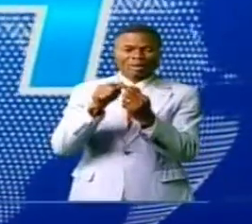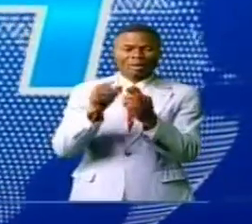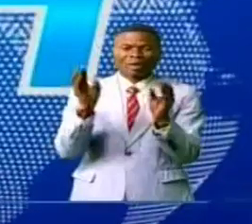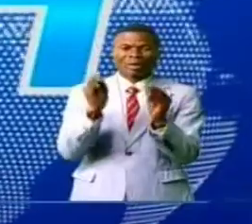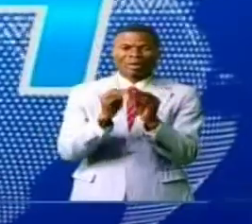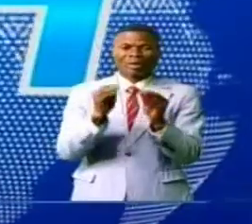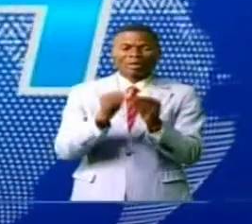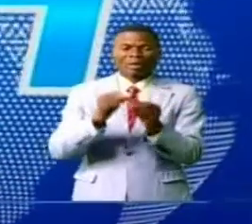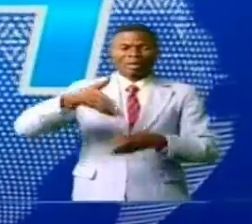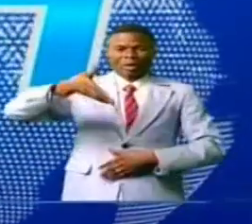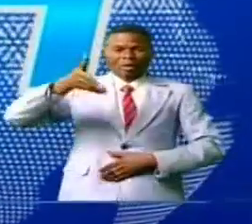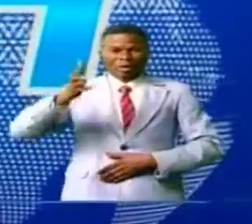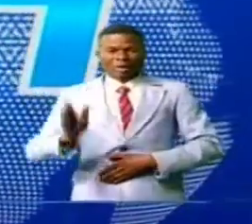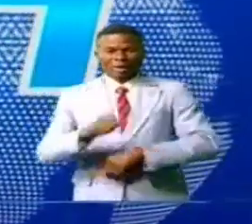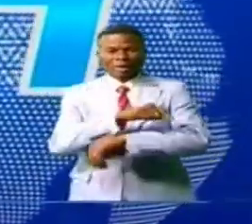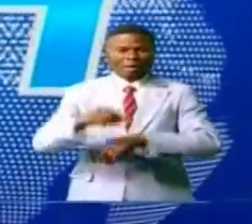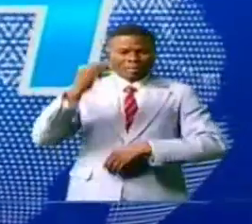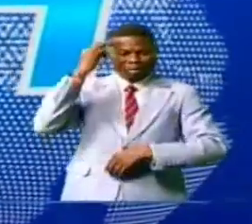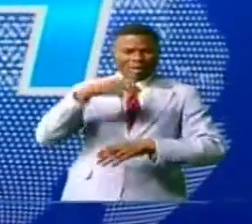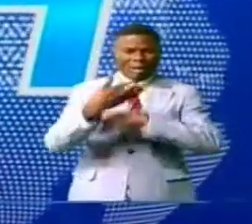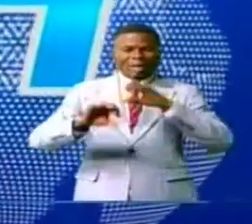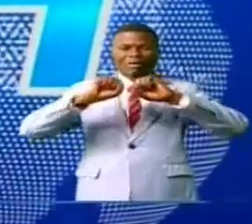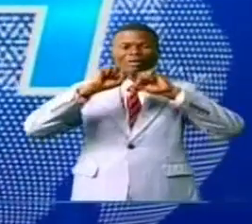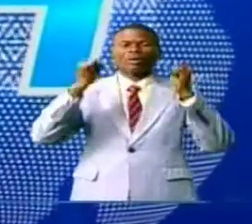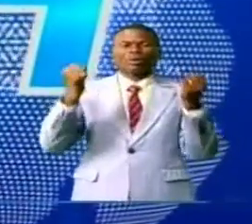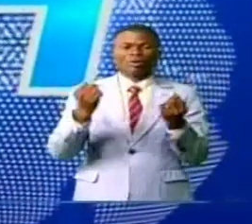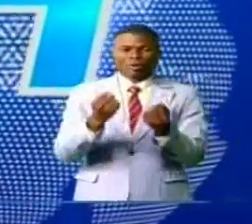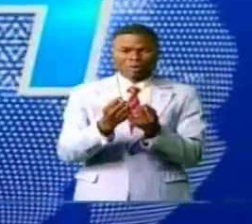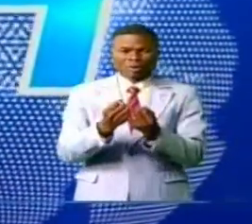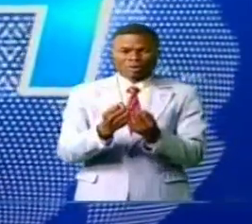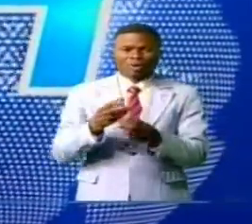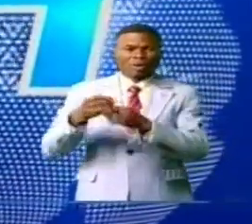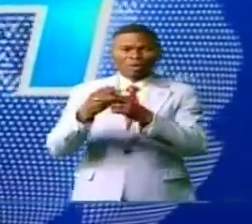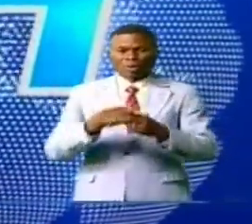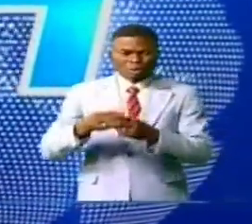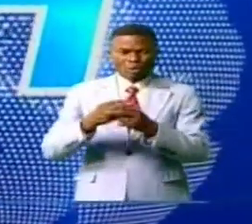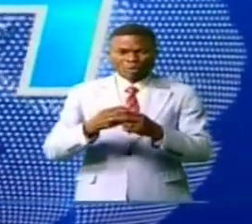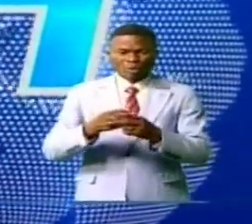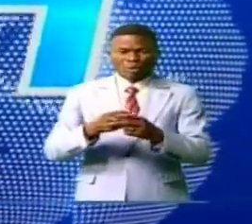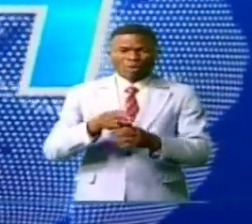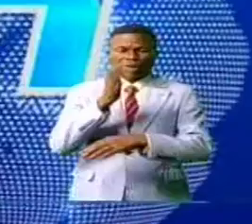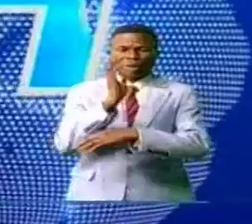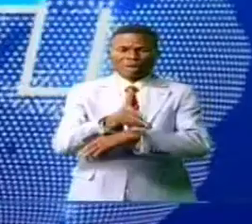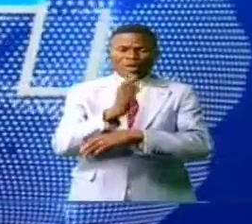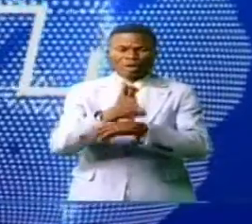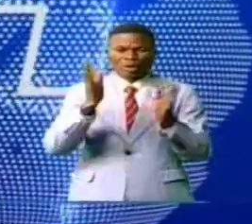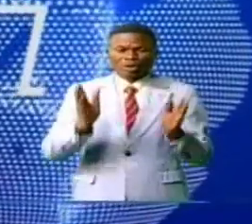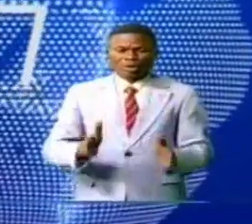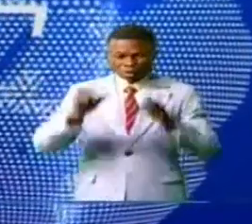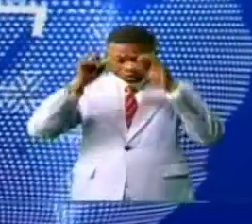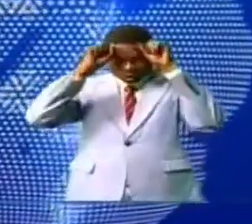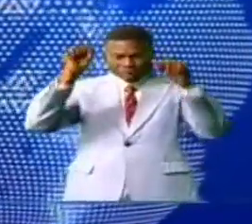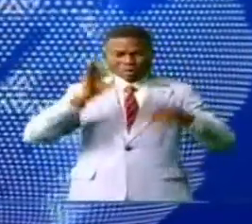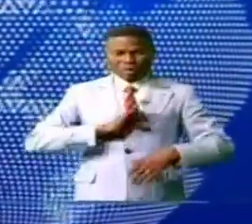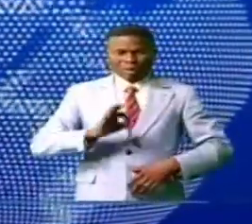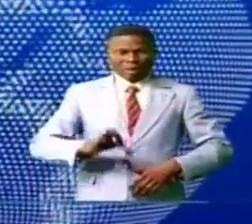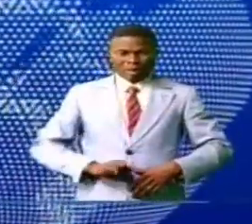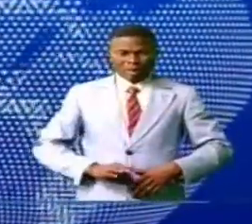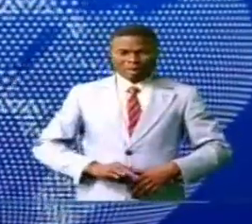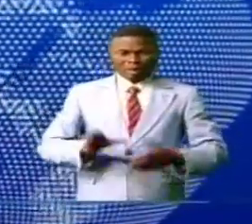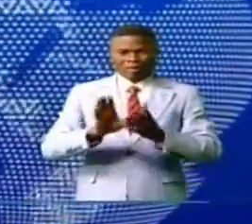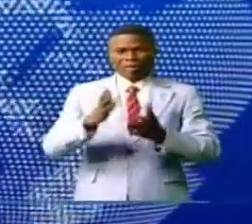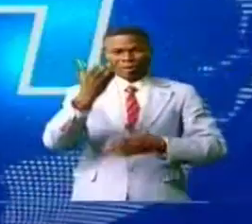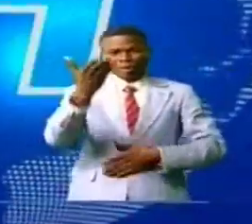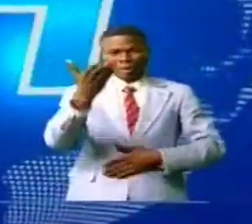réunion des experts du ministère des Affaires sociales sous la supervision du conseiller du chef de l'État, Philippe